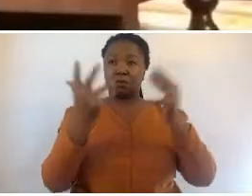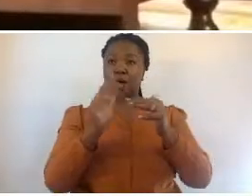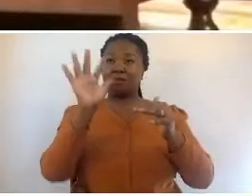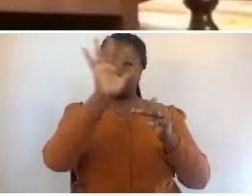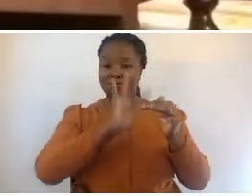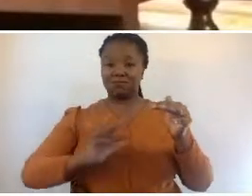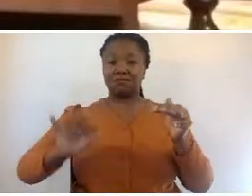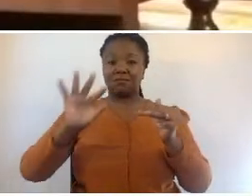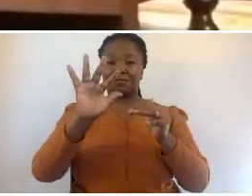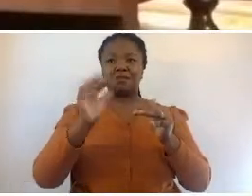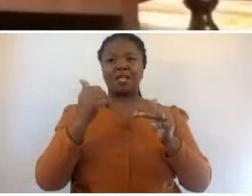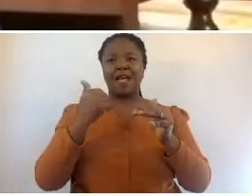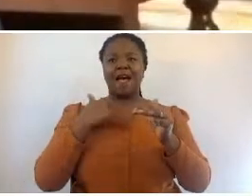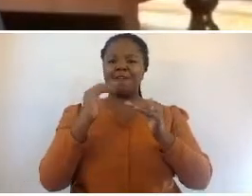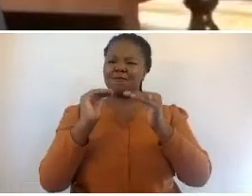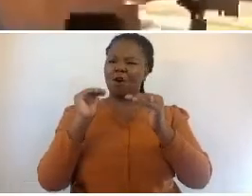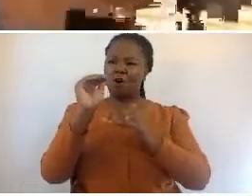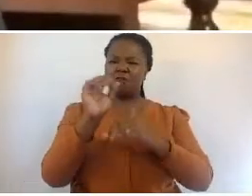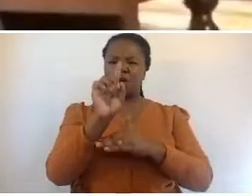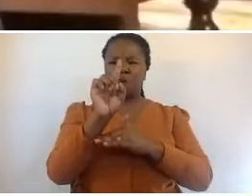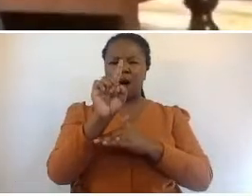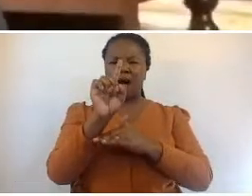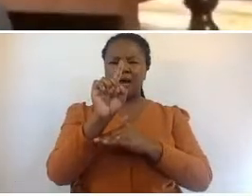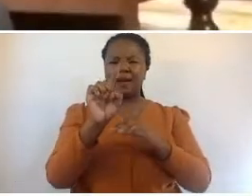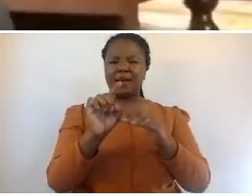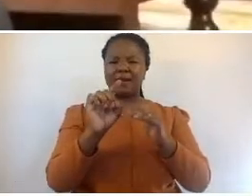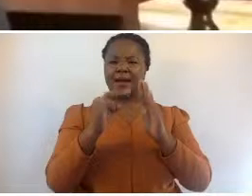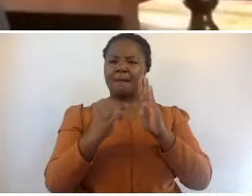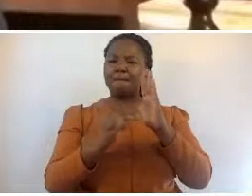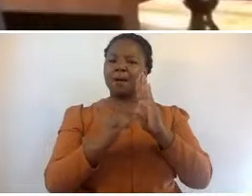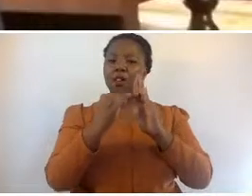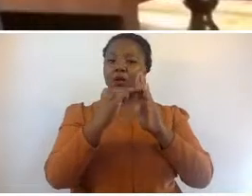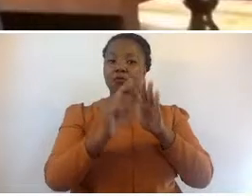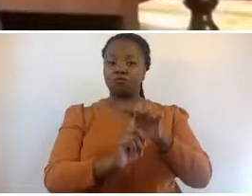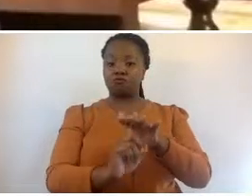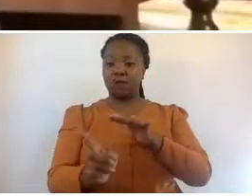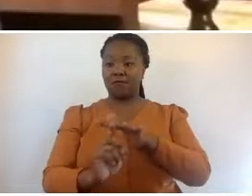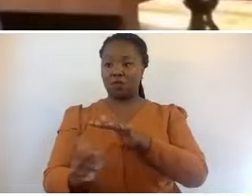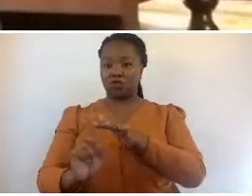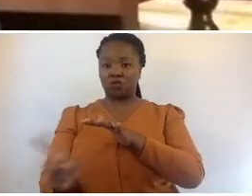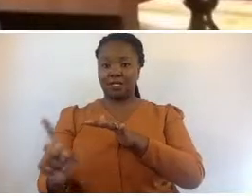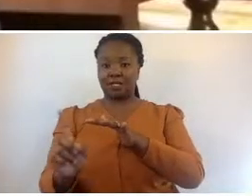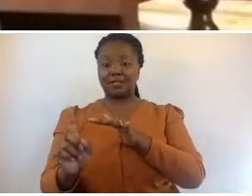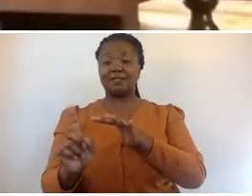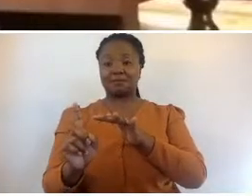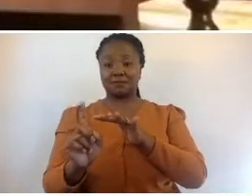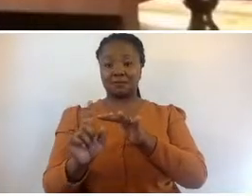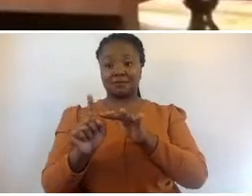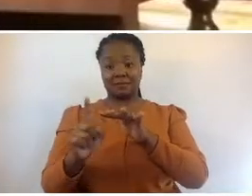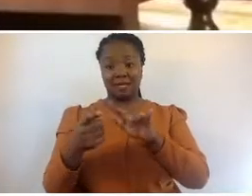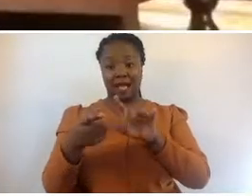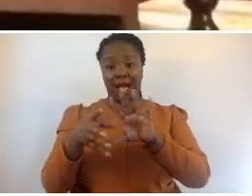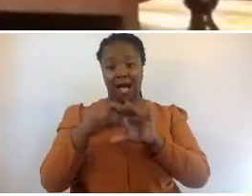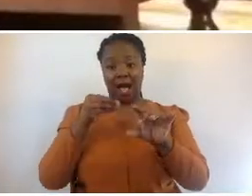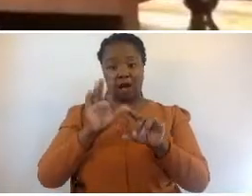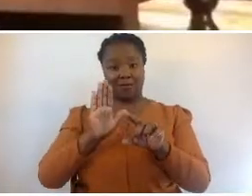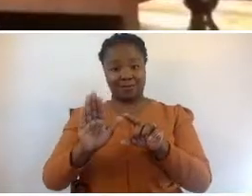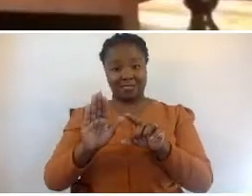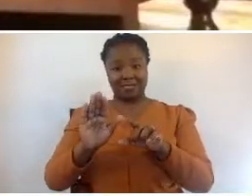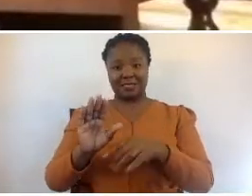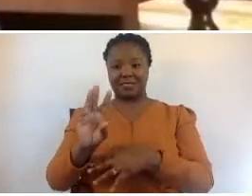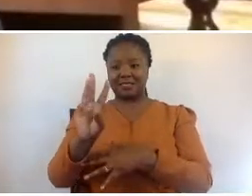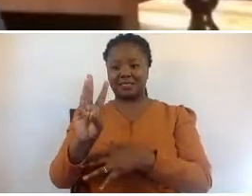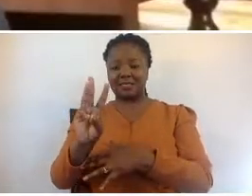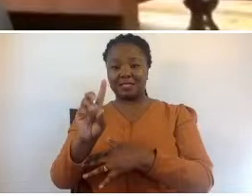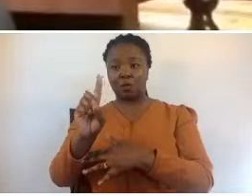Plus d'un million de réfugiés. Et sur ce million de réfugiés, 61% sont